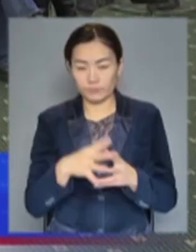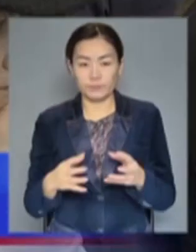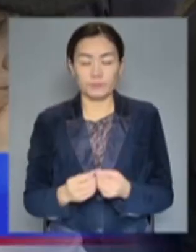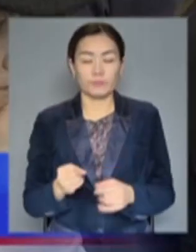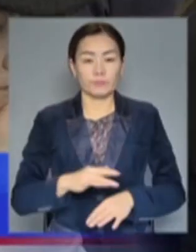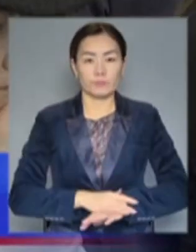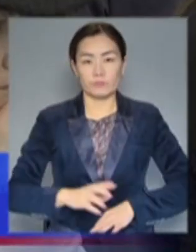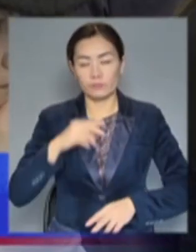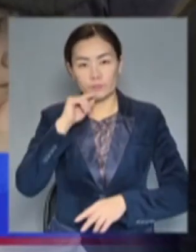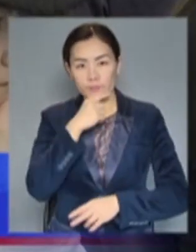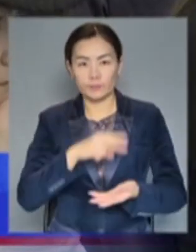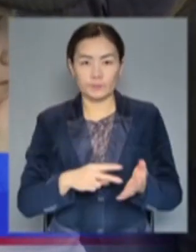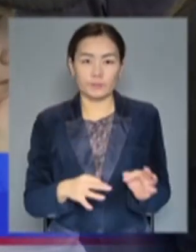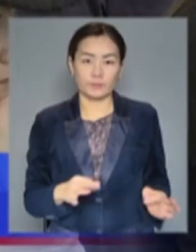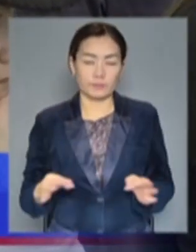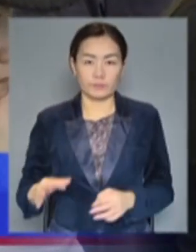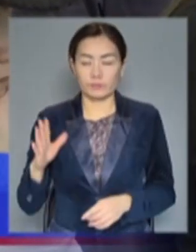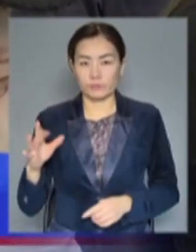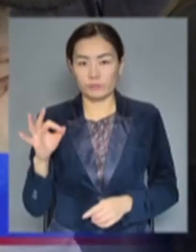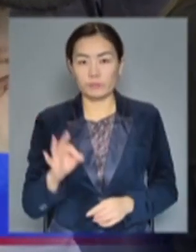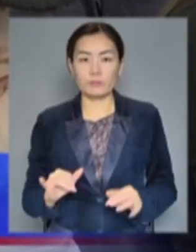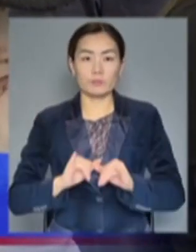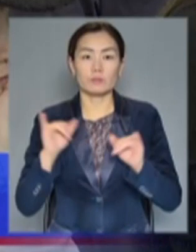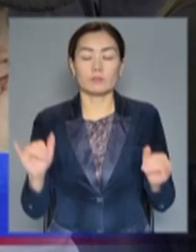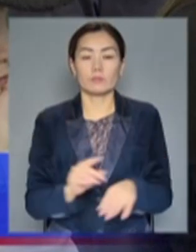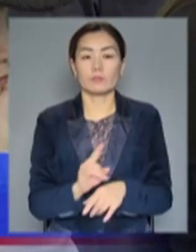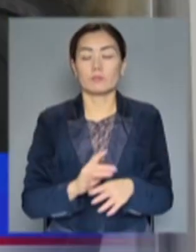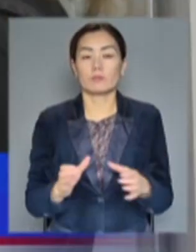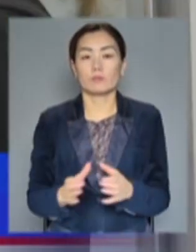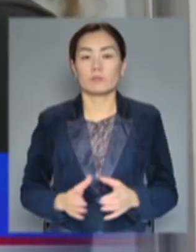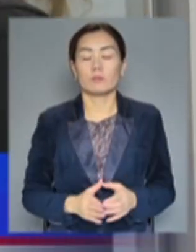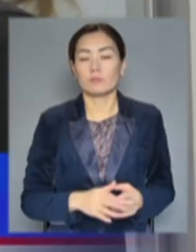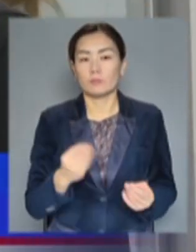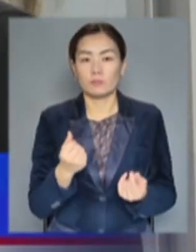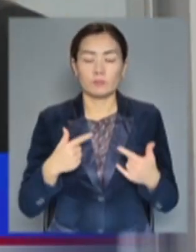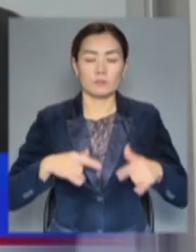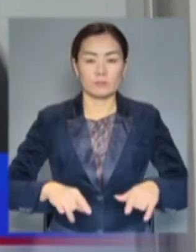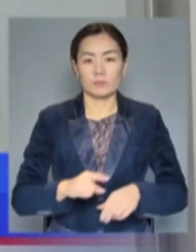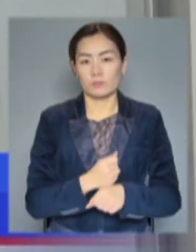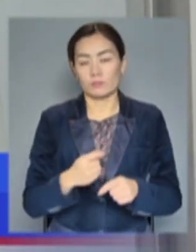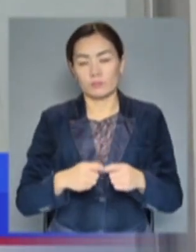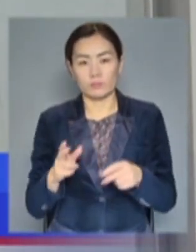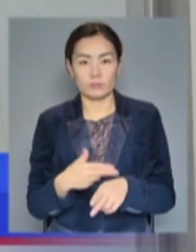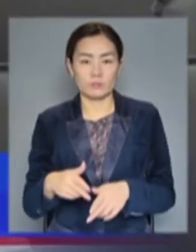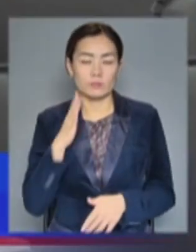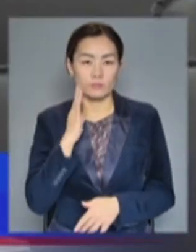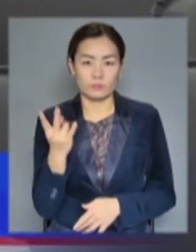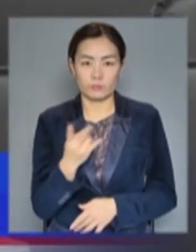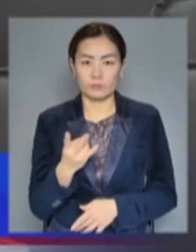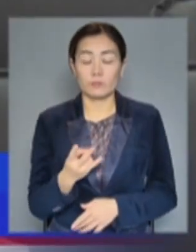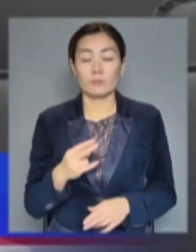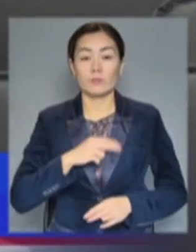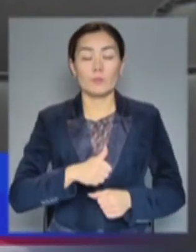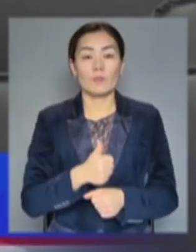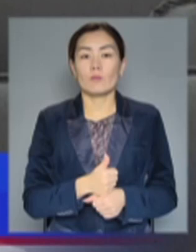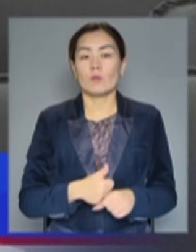отбасылық бюджетті үнемдеу мен жоспарлау, несиенің пайызын есептеп жалған компаниялардың алаяқтық әрекеттерін ажырата білуді үйрету. Алайда